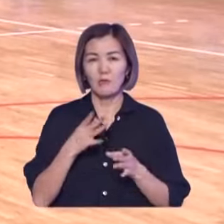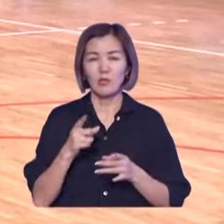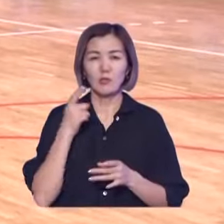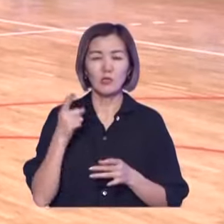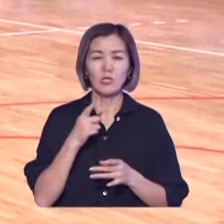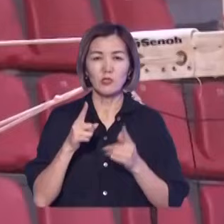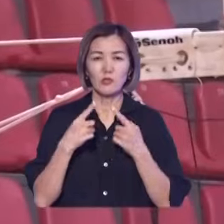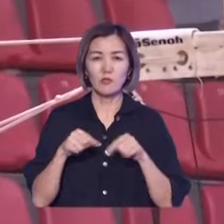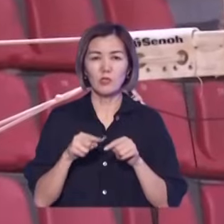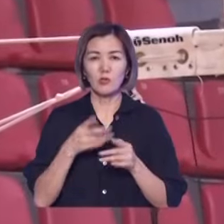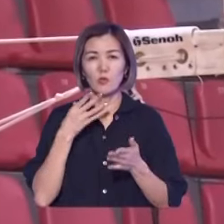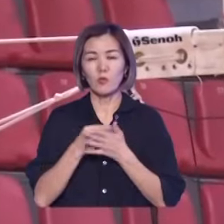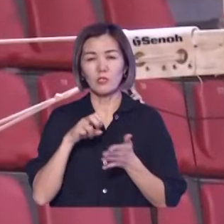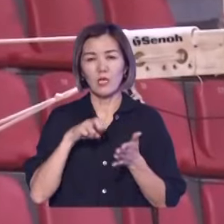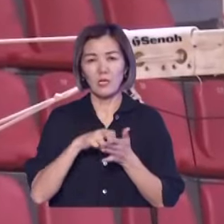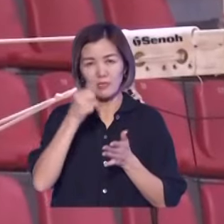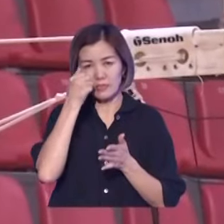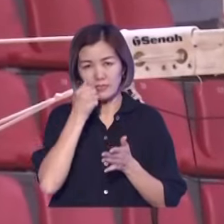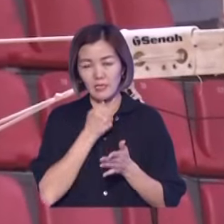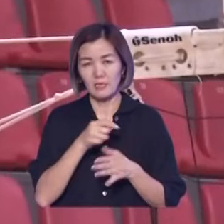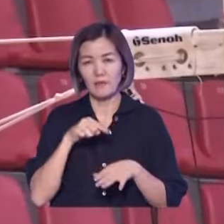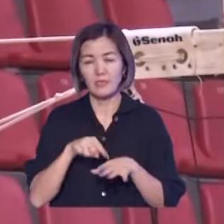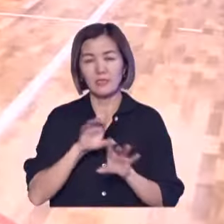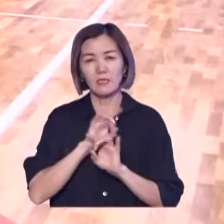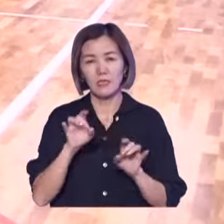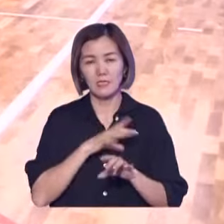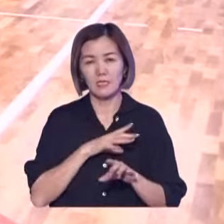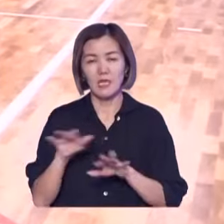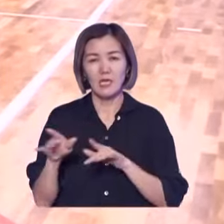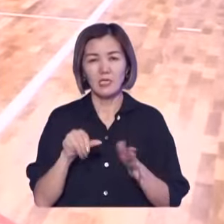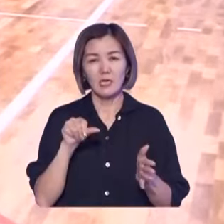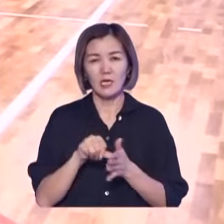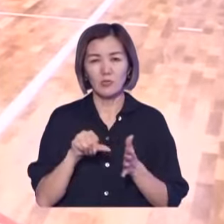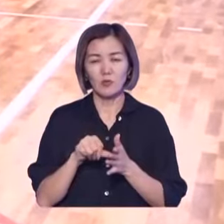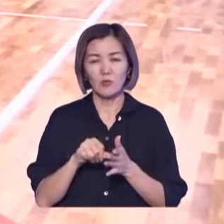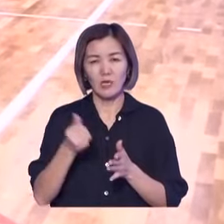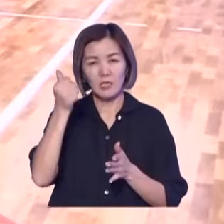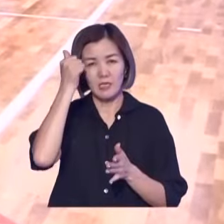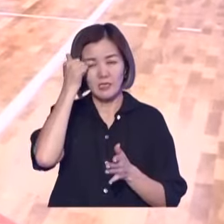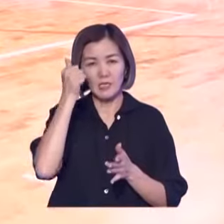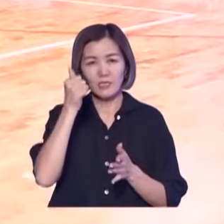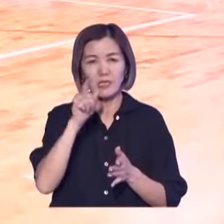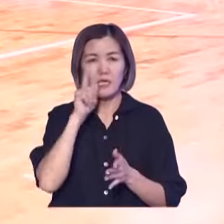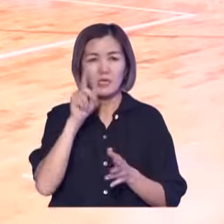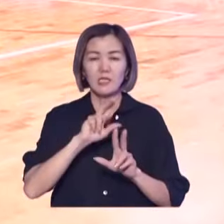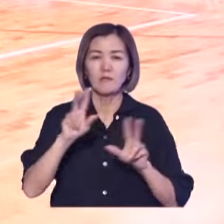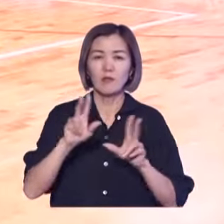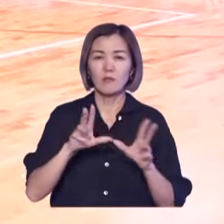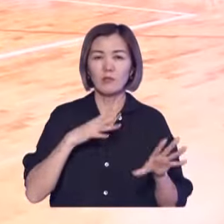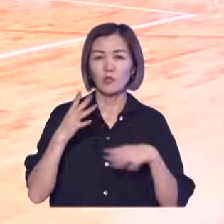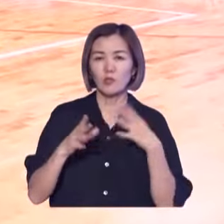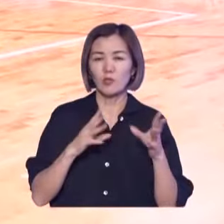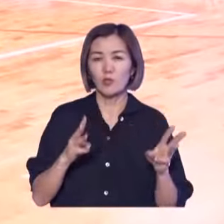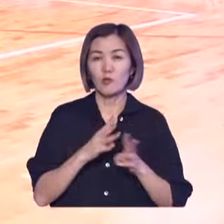иесі ұйымдастырушыларға өз алғысын айтып, алған әсерімен бөлісті. Шара қатысушыларға жақсы естеліктер қалдырып, жас буынның волейболмен